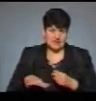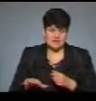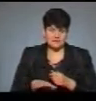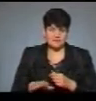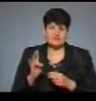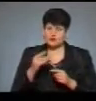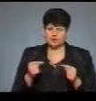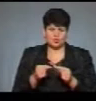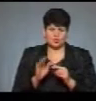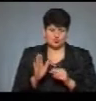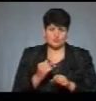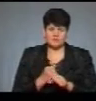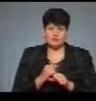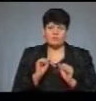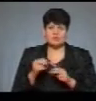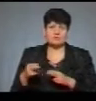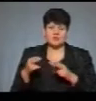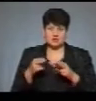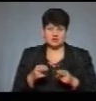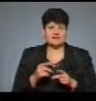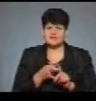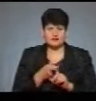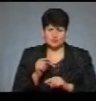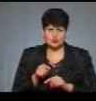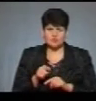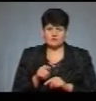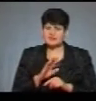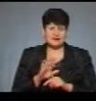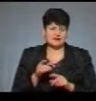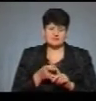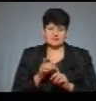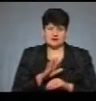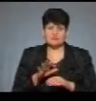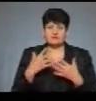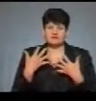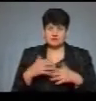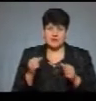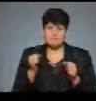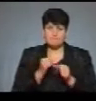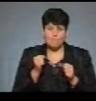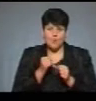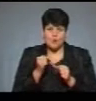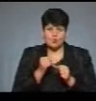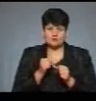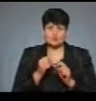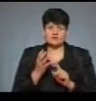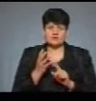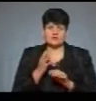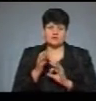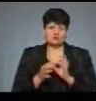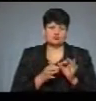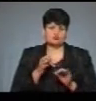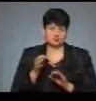ковзанка працювати, тобто можна приїжджати. Незалежно від того, яка буде температура? Незалежно. Ми вже морозимо четверту